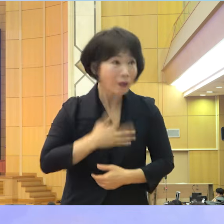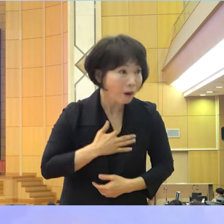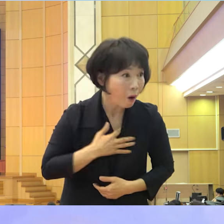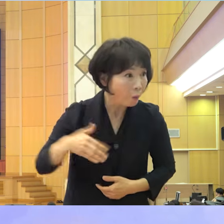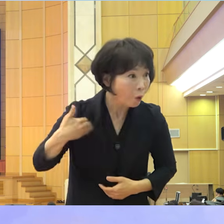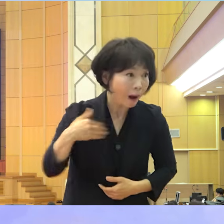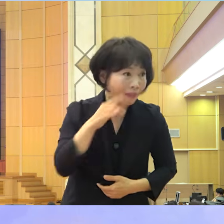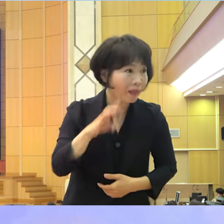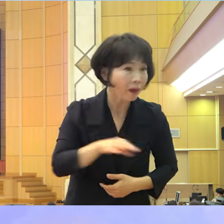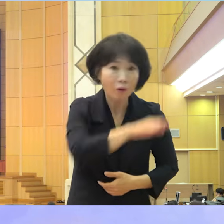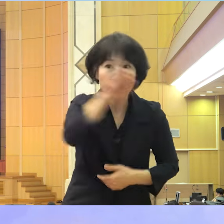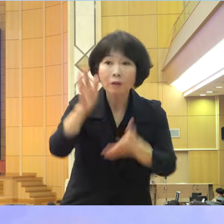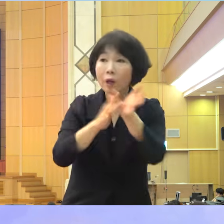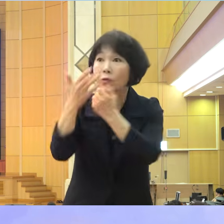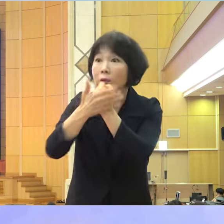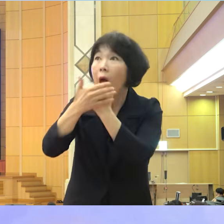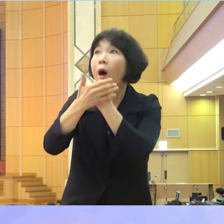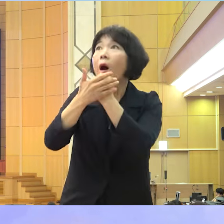지시고 또